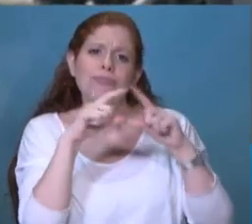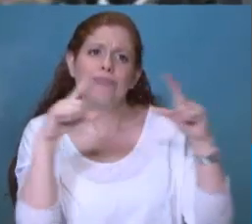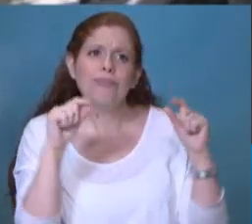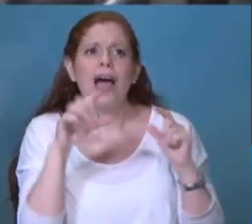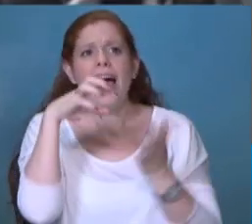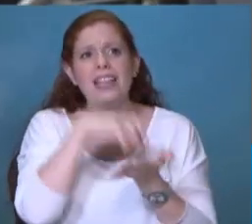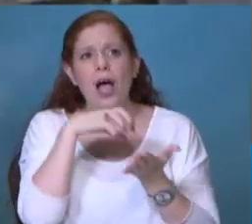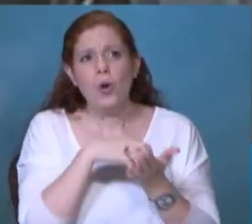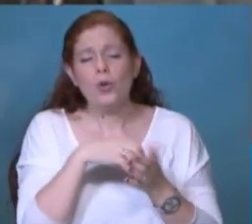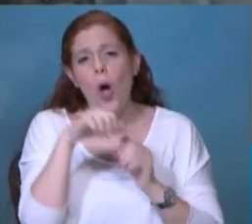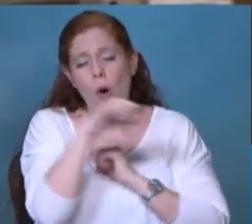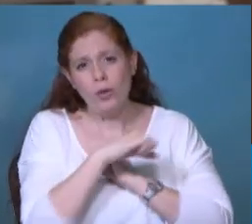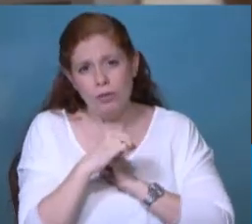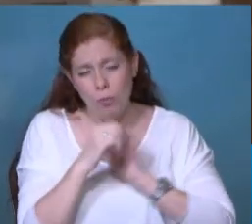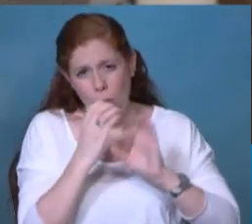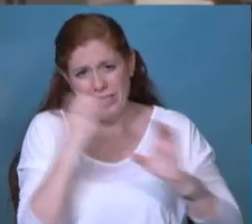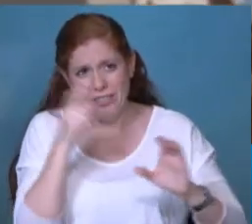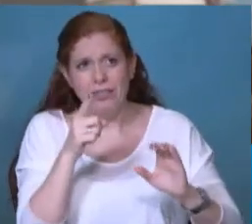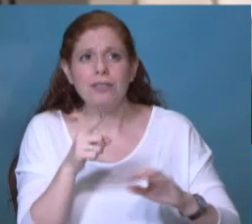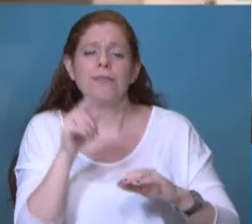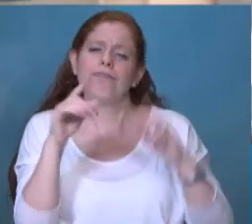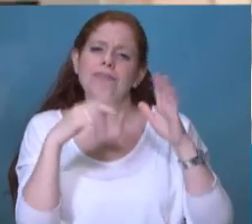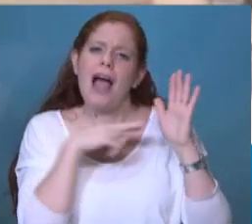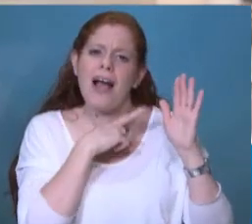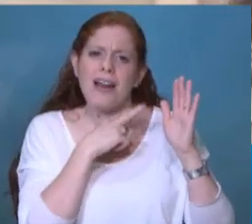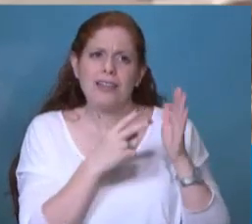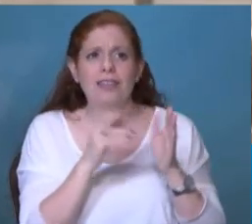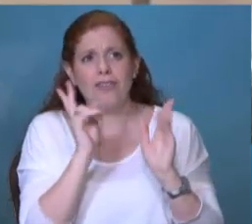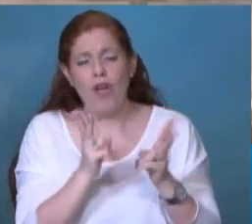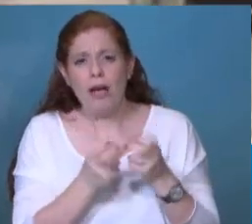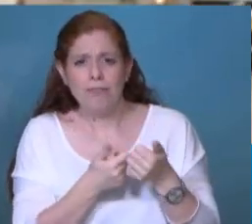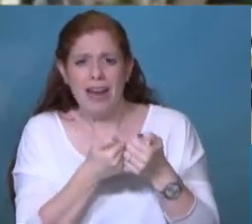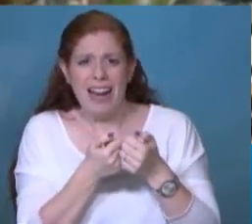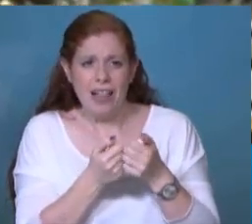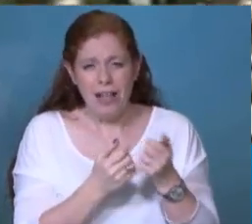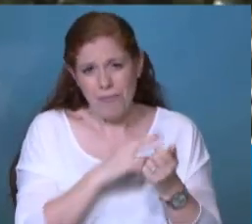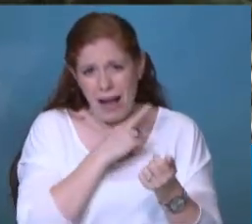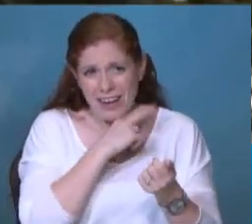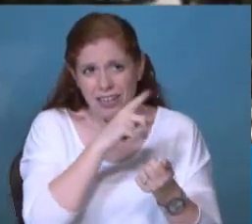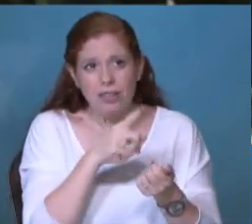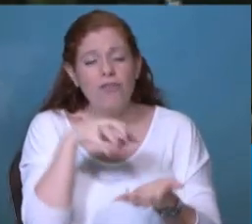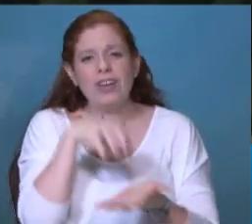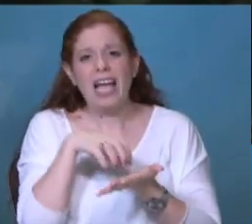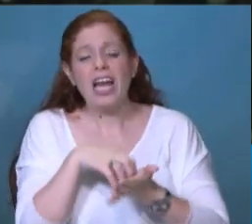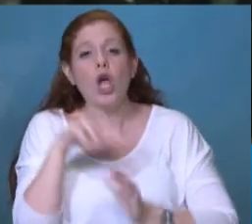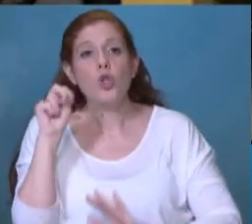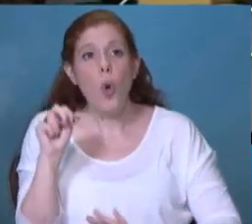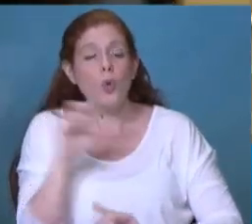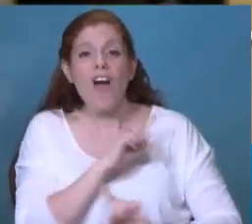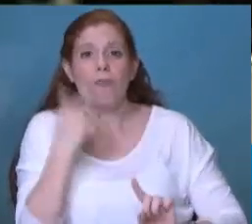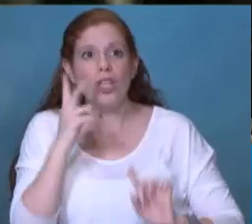העייפות ברחוב בן יהודה קוראות לתיירים להתעדכן באנגלית, ותחנת נורדאו מעולם לא נראתה בינלאומית כל